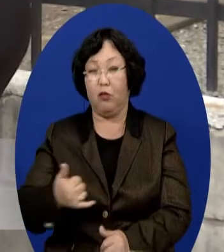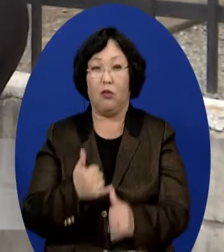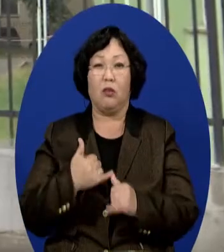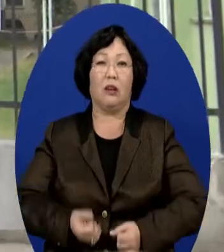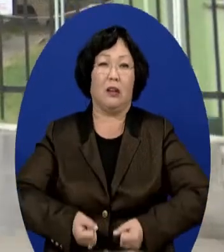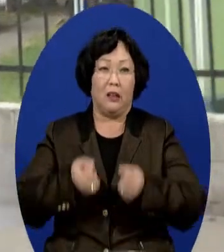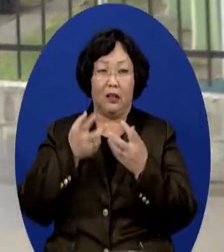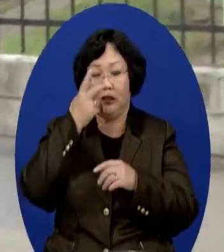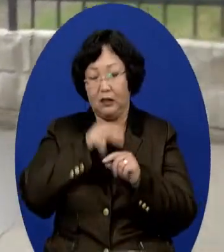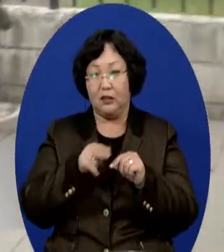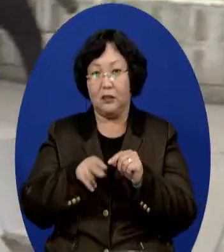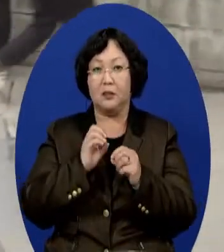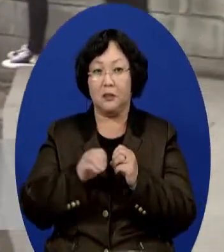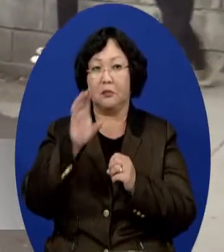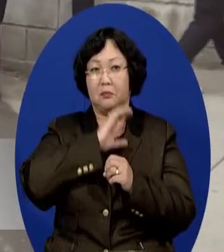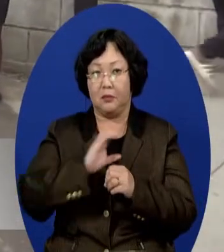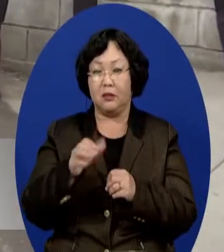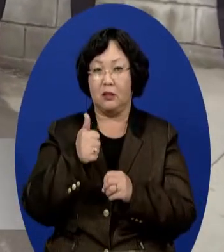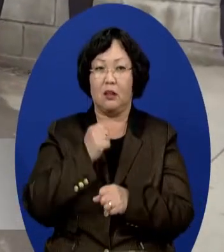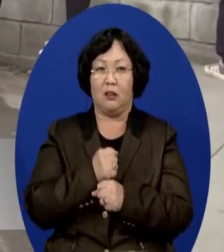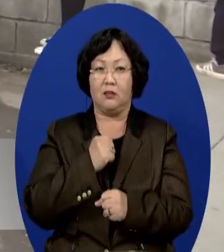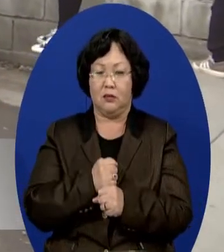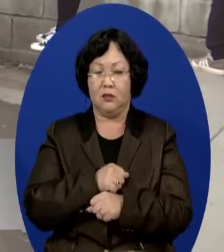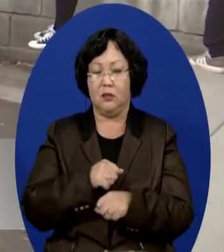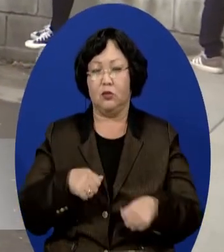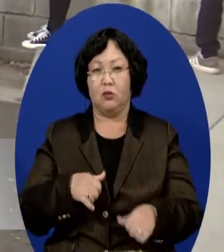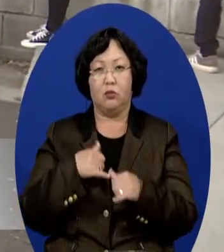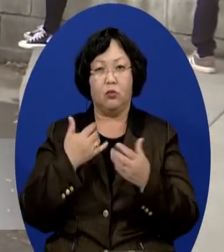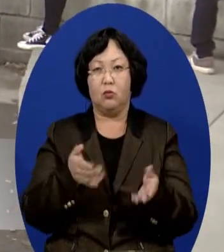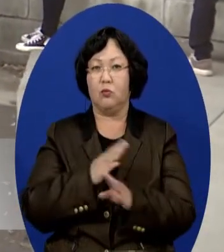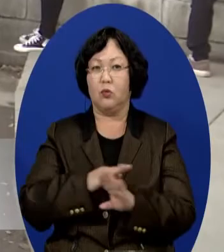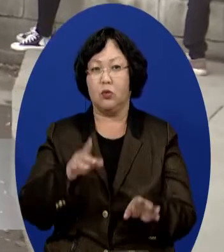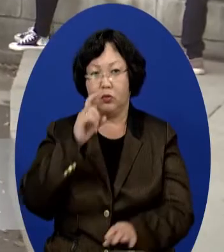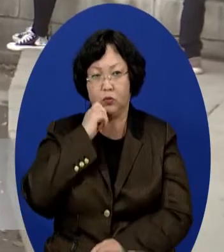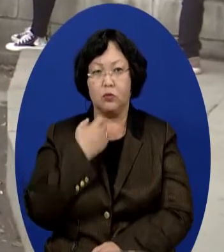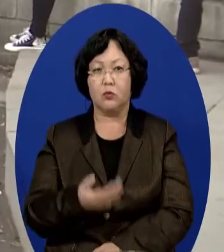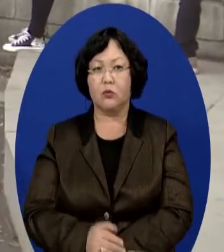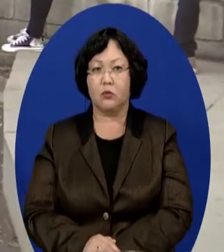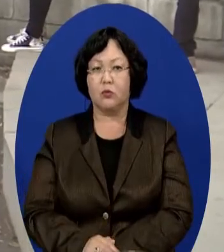Тиймээс хяналт тавьдаг байгууллага нь сайн ажиллаж иргэдийг хохирохгүй байхыг хүсэж байна.